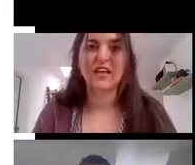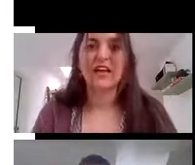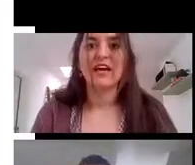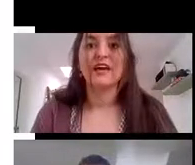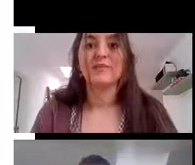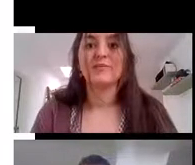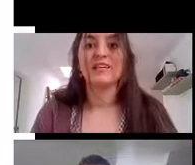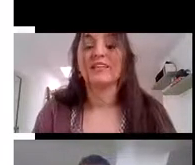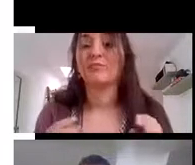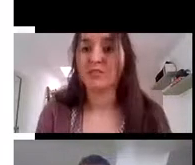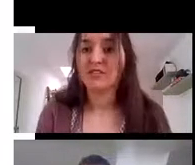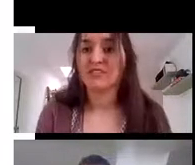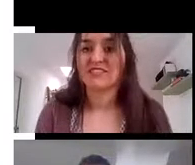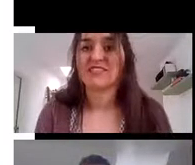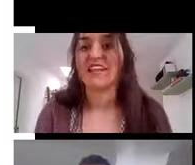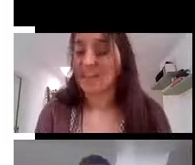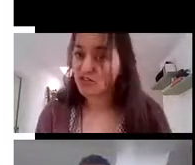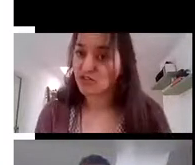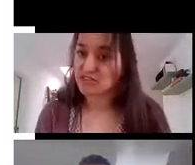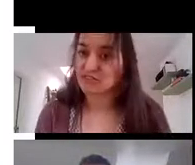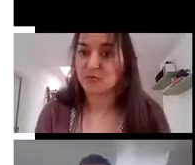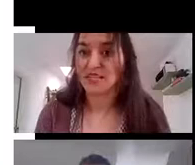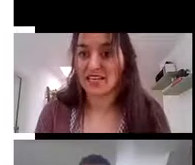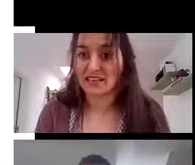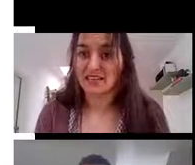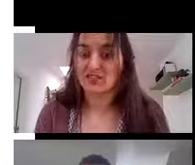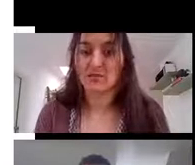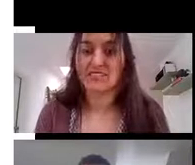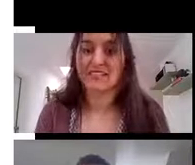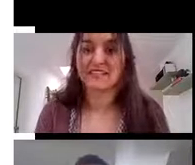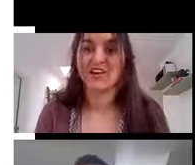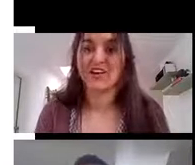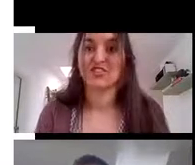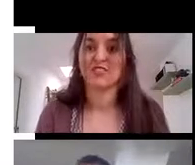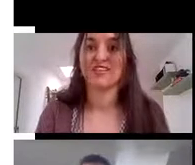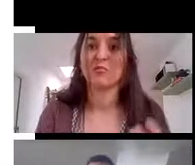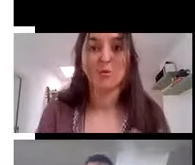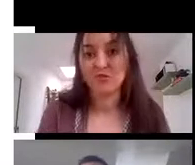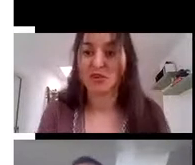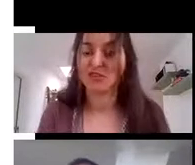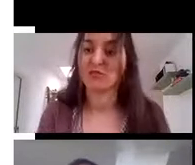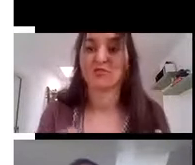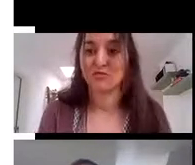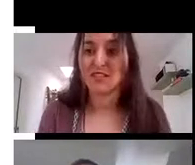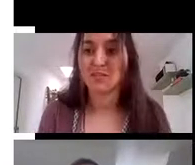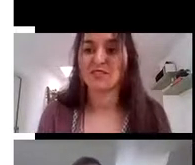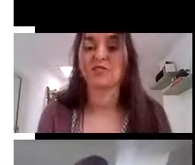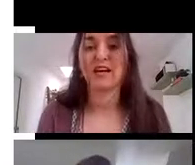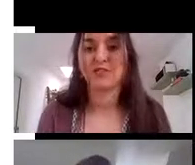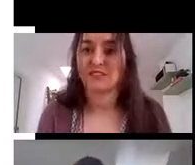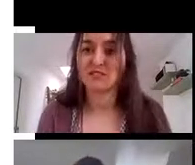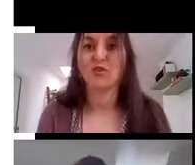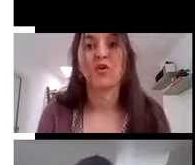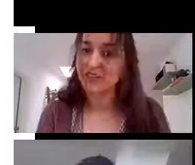natuurlijk. Die bubbels die zijn exclusief begeleid. Dus dat betekent dat als je een bubbel van 100 personen hebt, dat